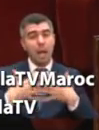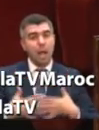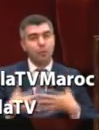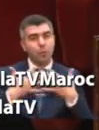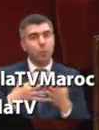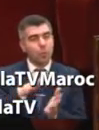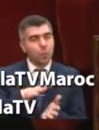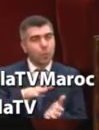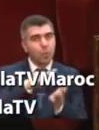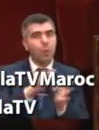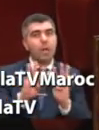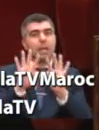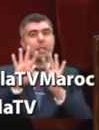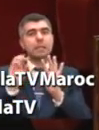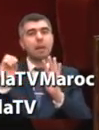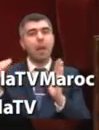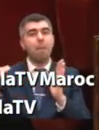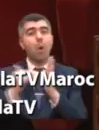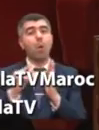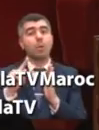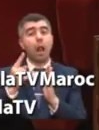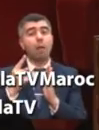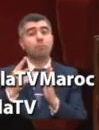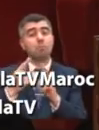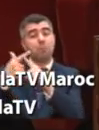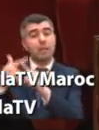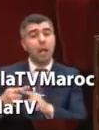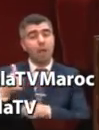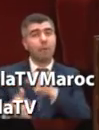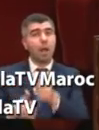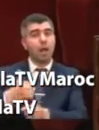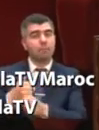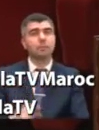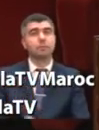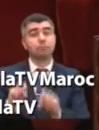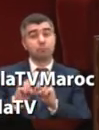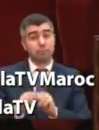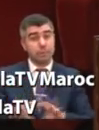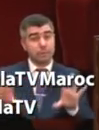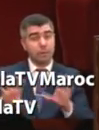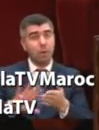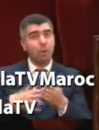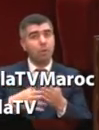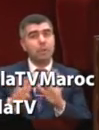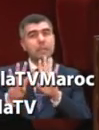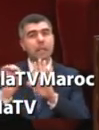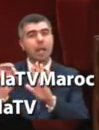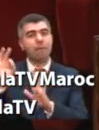مليون درهم سنويا لهذه التجهيزات. النسبه ديال التغطيه يعني وصلت تقريبا اكثر من